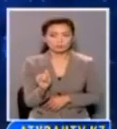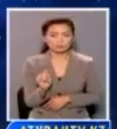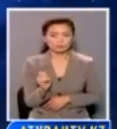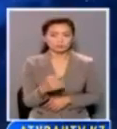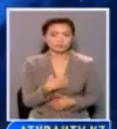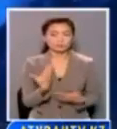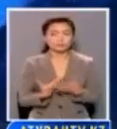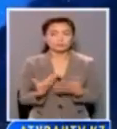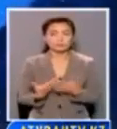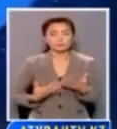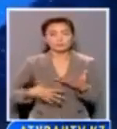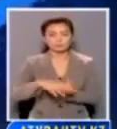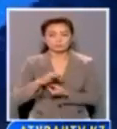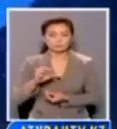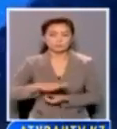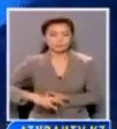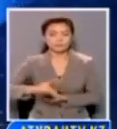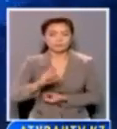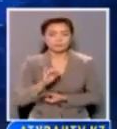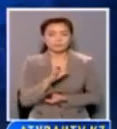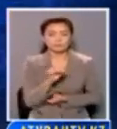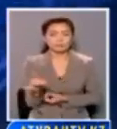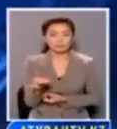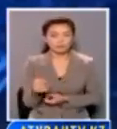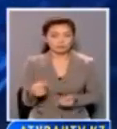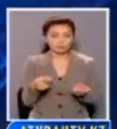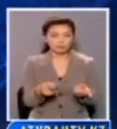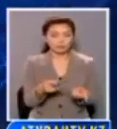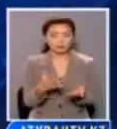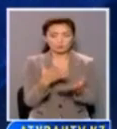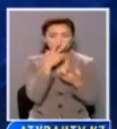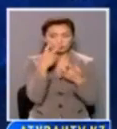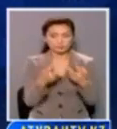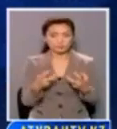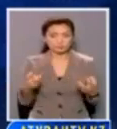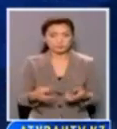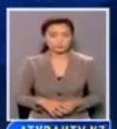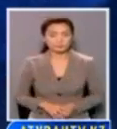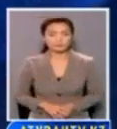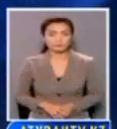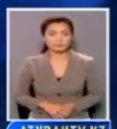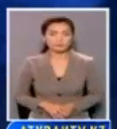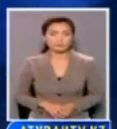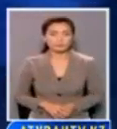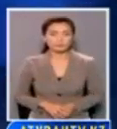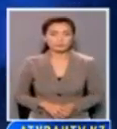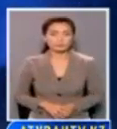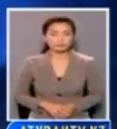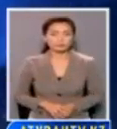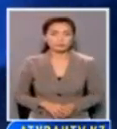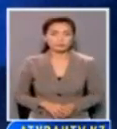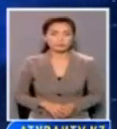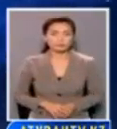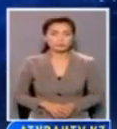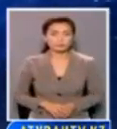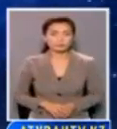сұмдық. Бана бүкіл Атыраудың мусорларын төгетін жерге бардық. Ол жерде түтін иісі шықса, кәдімгі ыстың иісі. Мына жерде енді таза